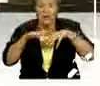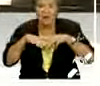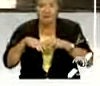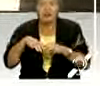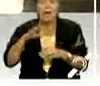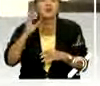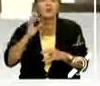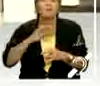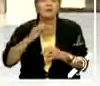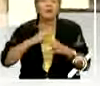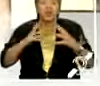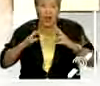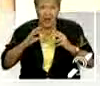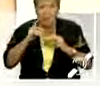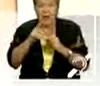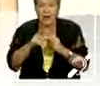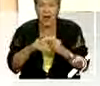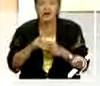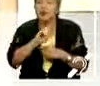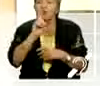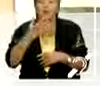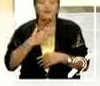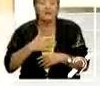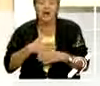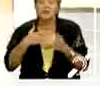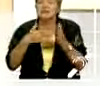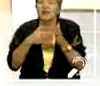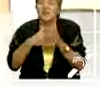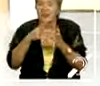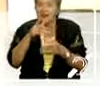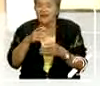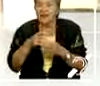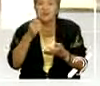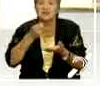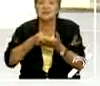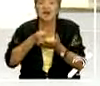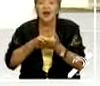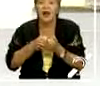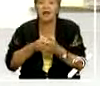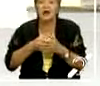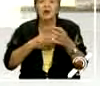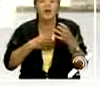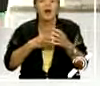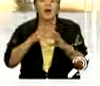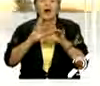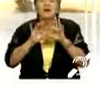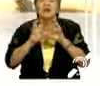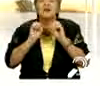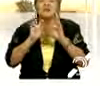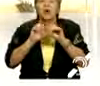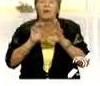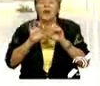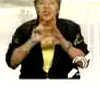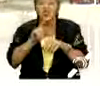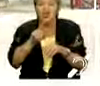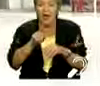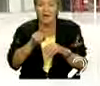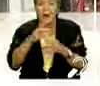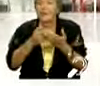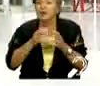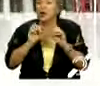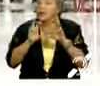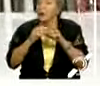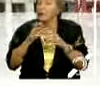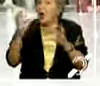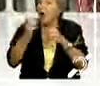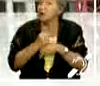președintele PNL susține că nu și-ar dori să se intervină în salariile artiștilor pentru că aceștia aduc